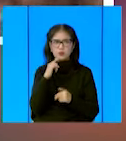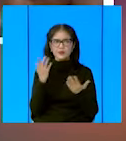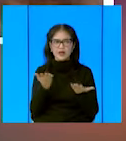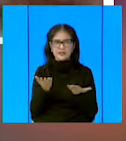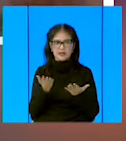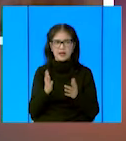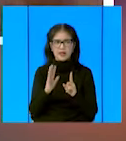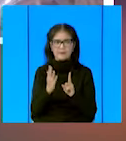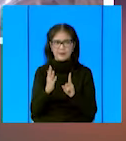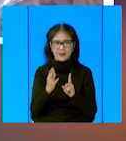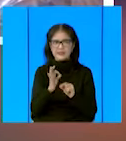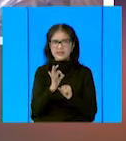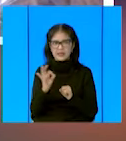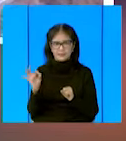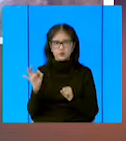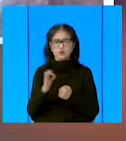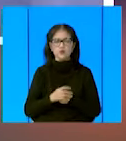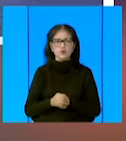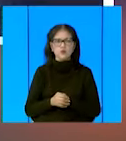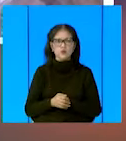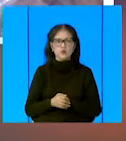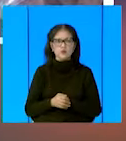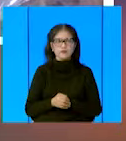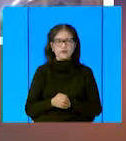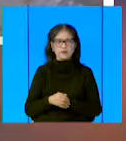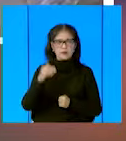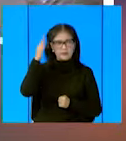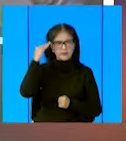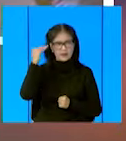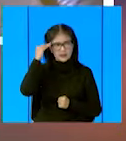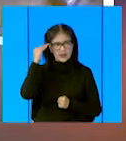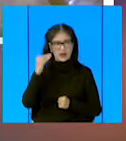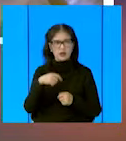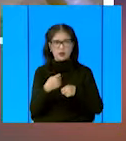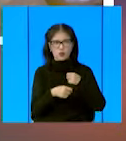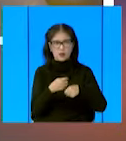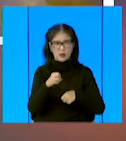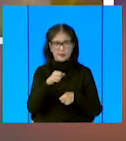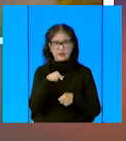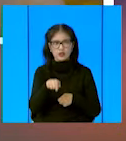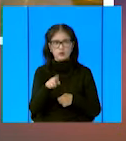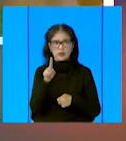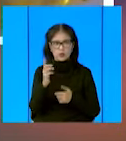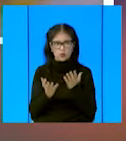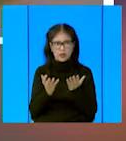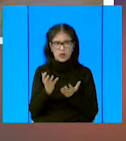yakni Rp15.000. Tidak hanya itu, untuk minyak goreng curah ini per kilonya pun juga naik